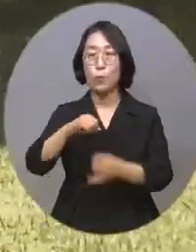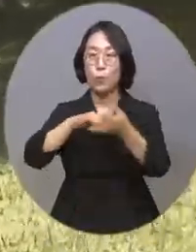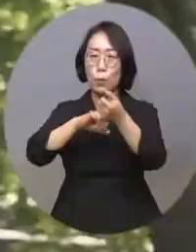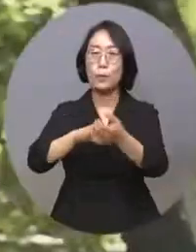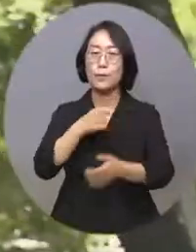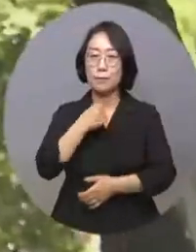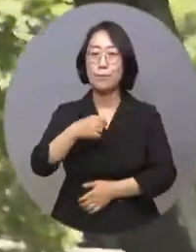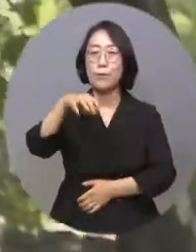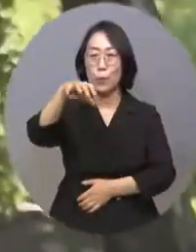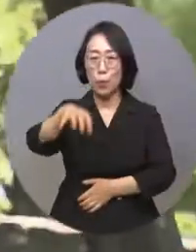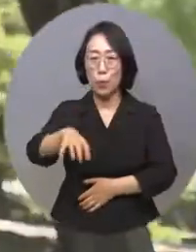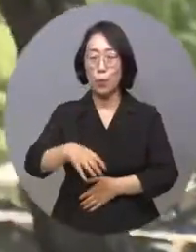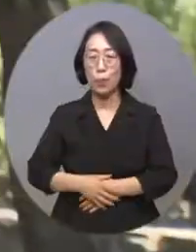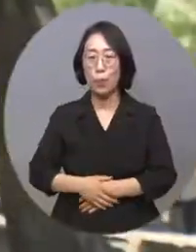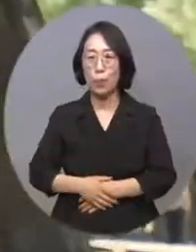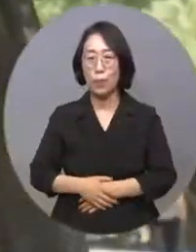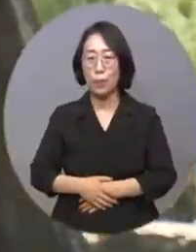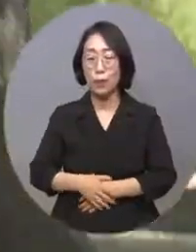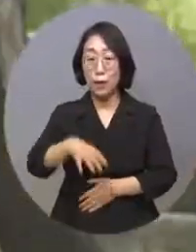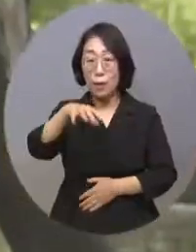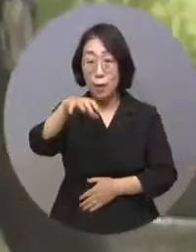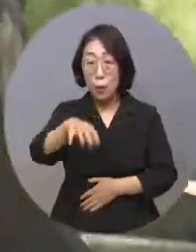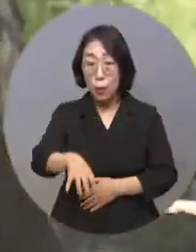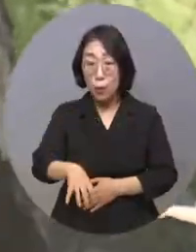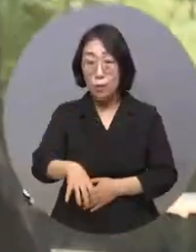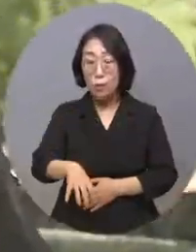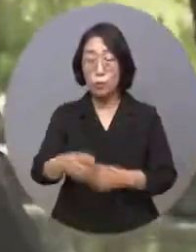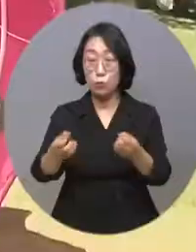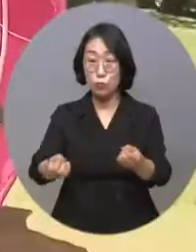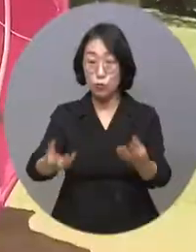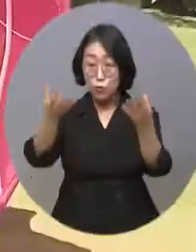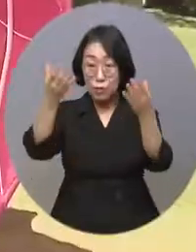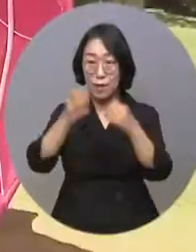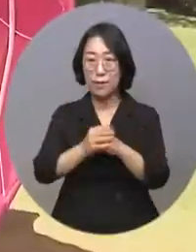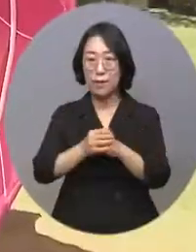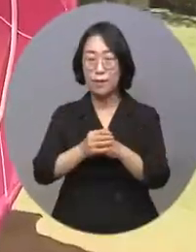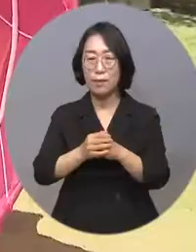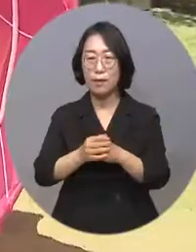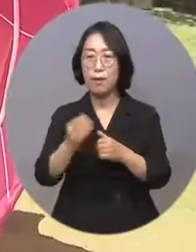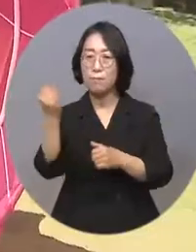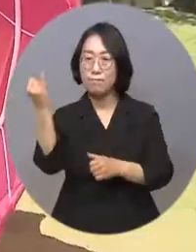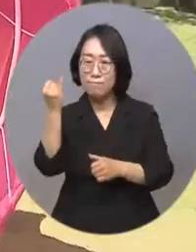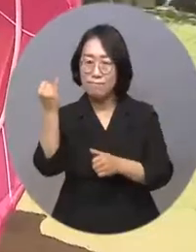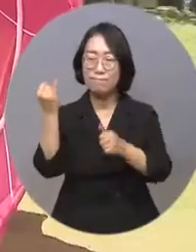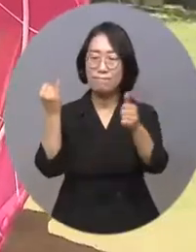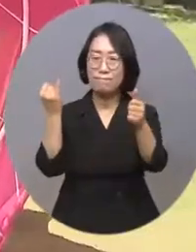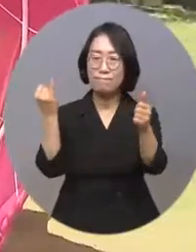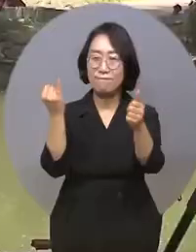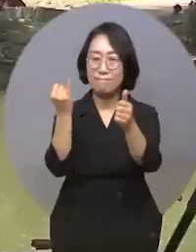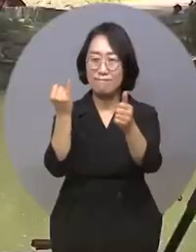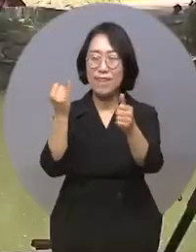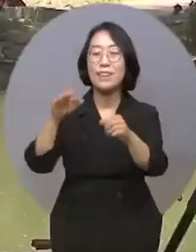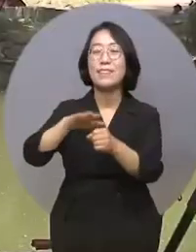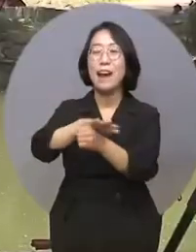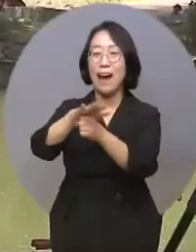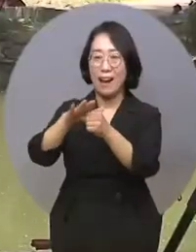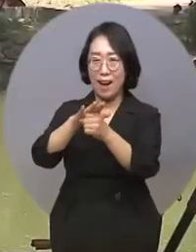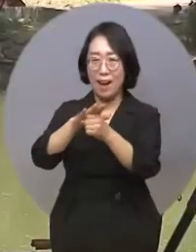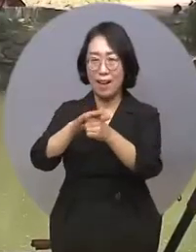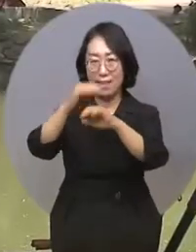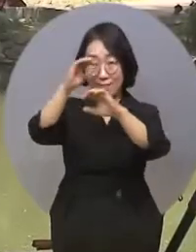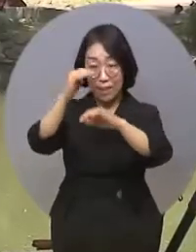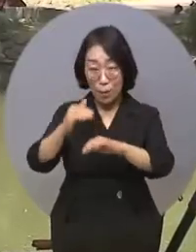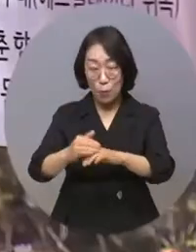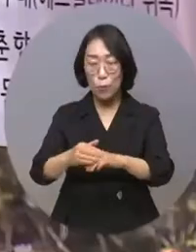곳입니다. 이곳 광한루원에서 열리는 춘향제는 춘향이와 몽룡이의 사랑을 주제로 한 다양한